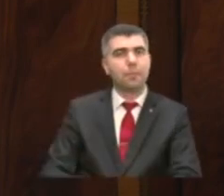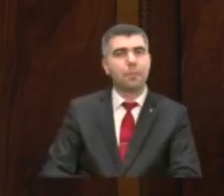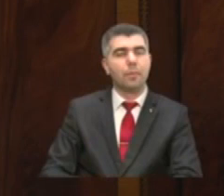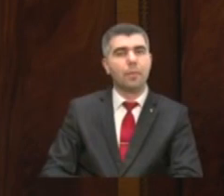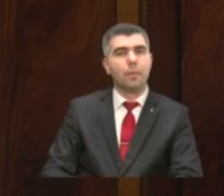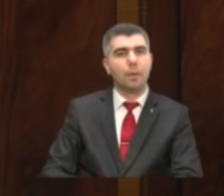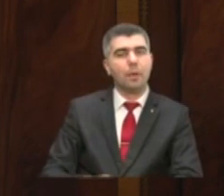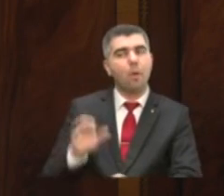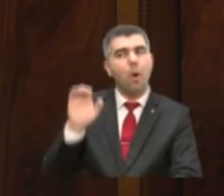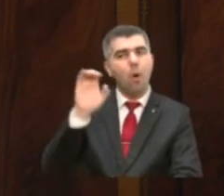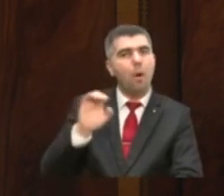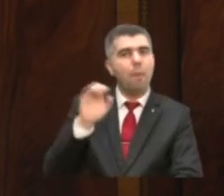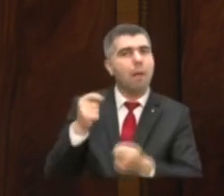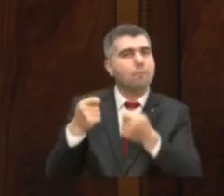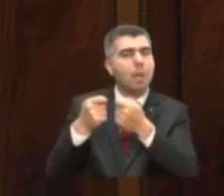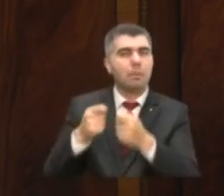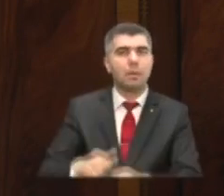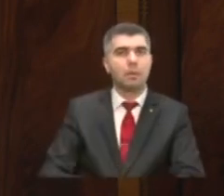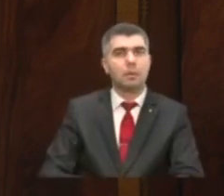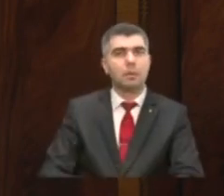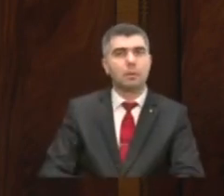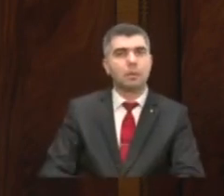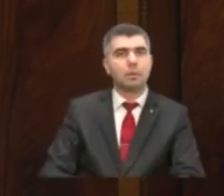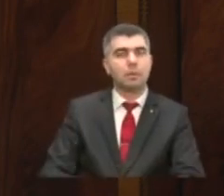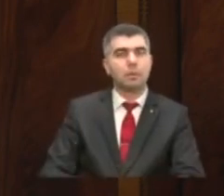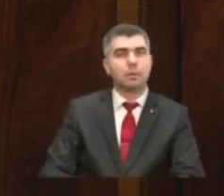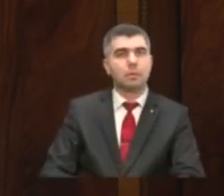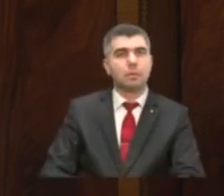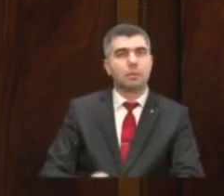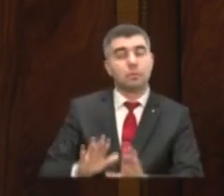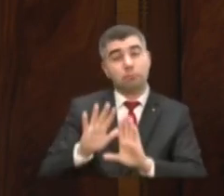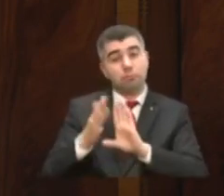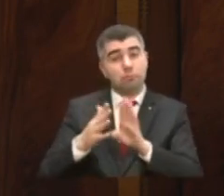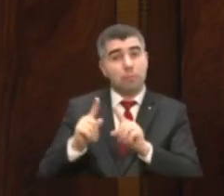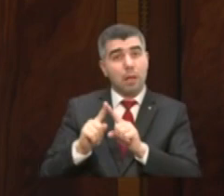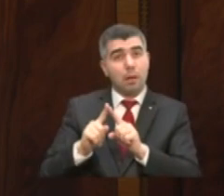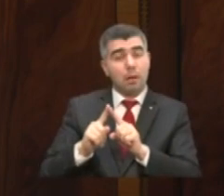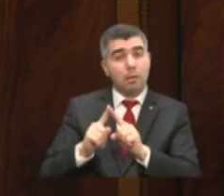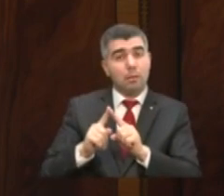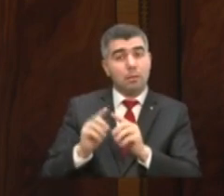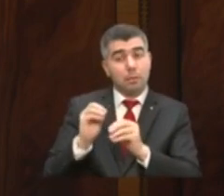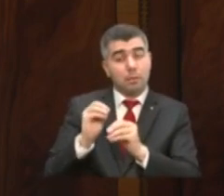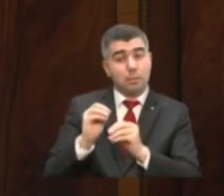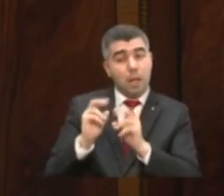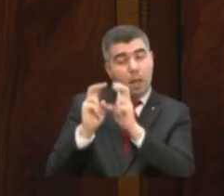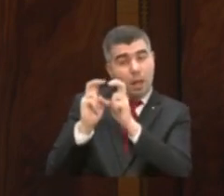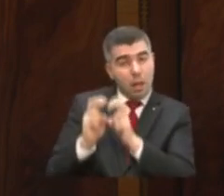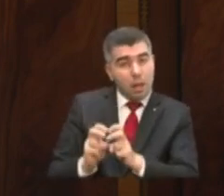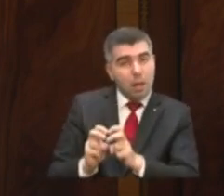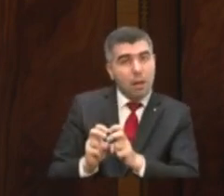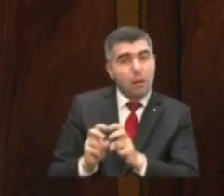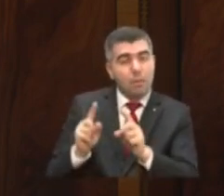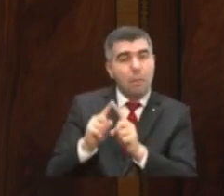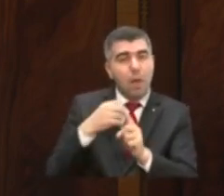وخصوصا الدول الأوروبية. ولذلك نسبة ويمكن أن نقول بأن نسبة زيادة الإفلاس تناقصت